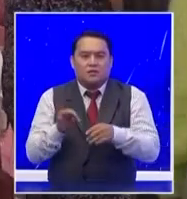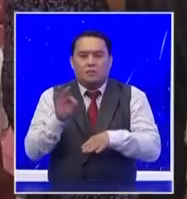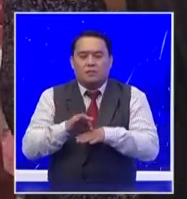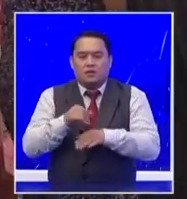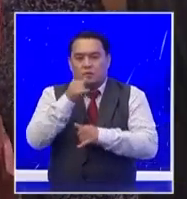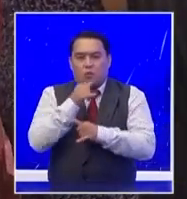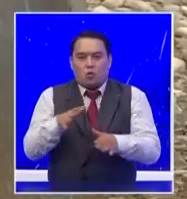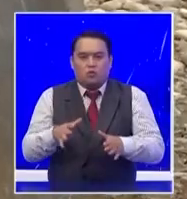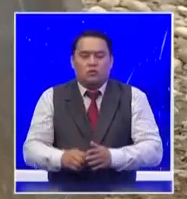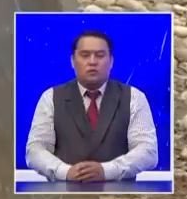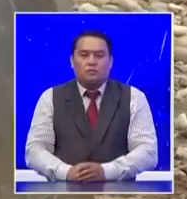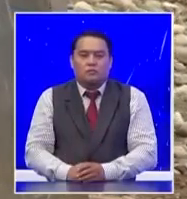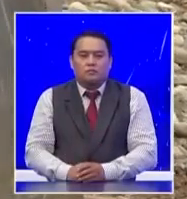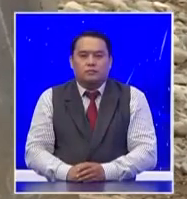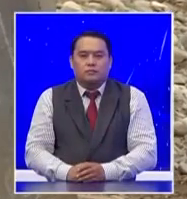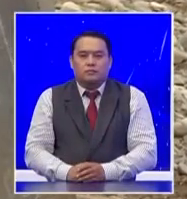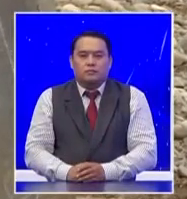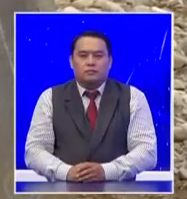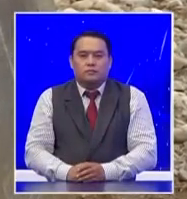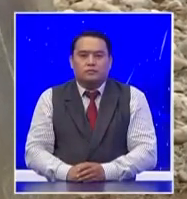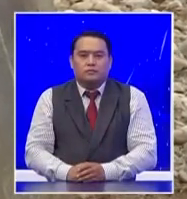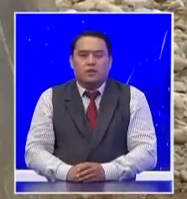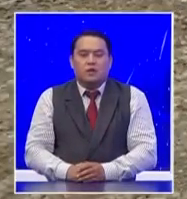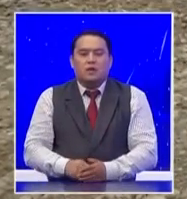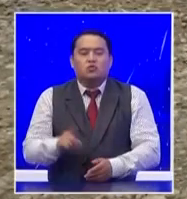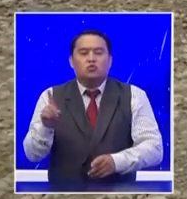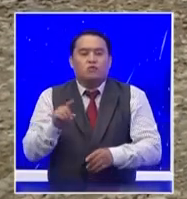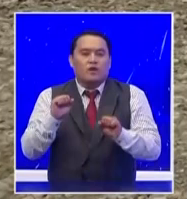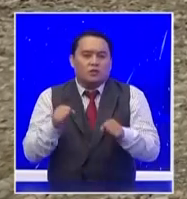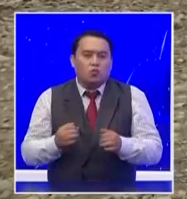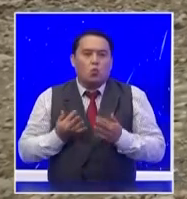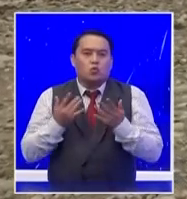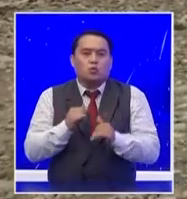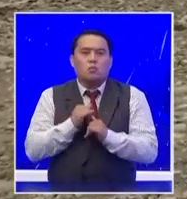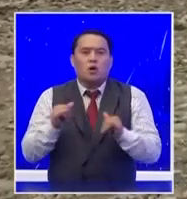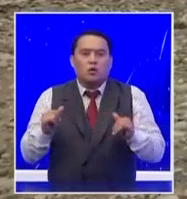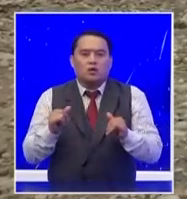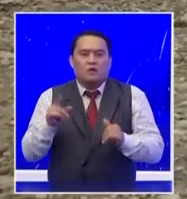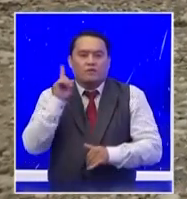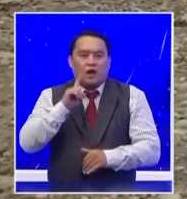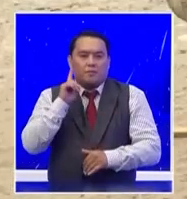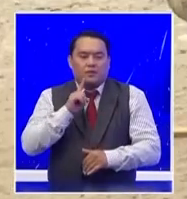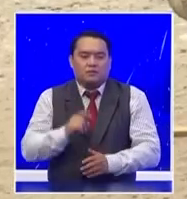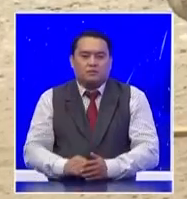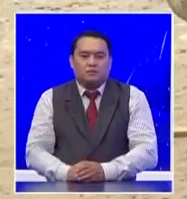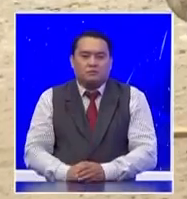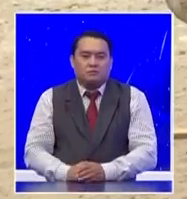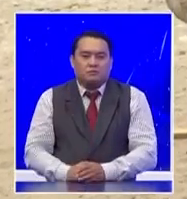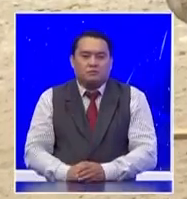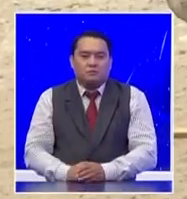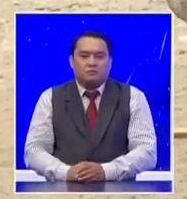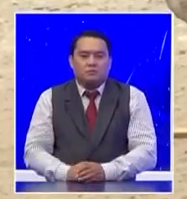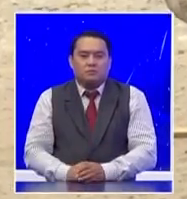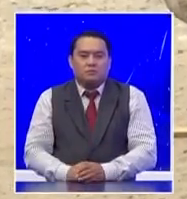в том числе от коронавируса, говорят специалисты. И невероятный спрос больше похож на сезонный всплеск.